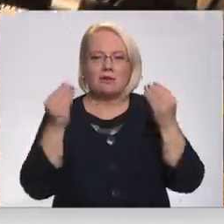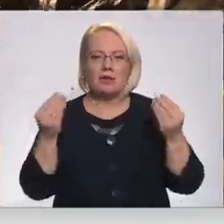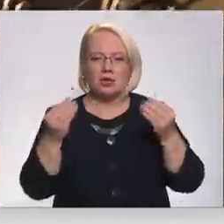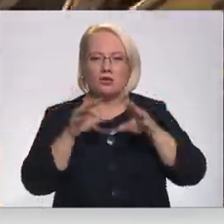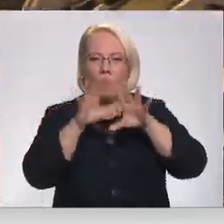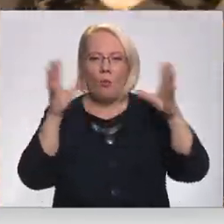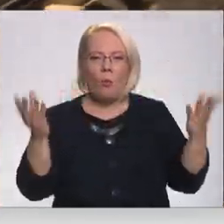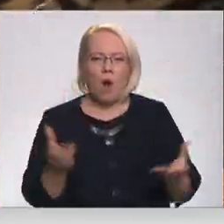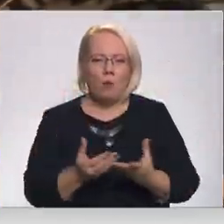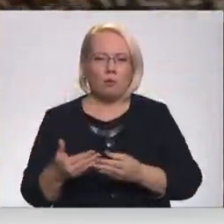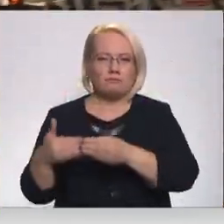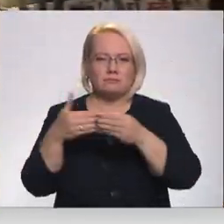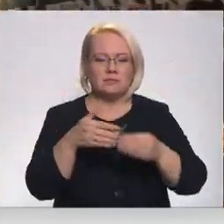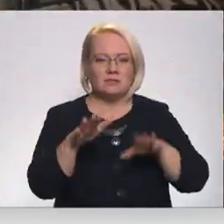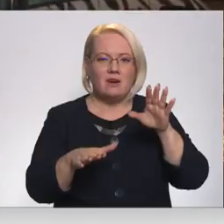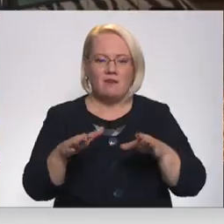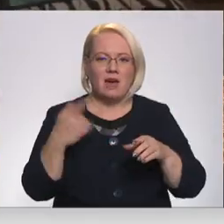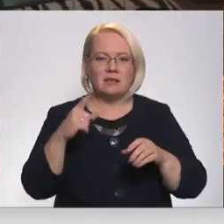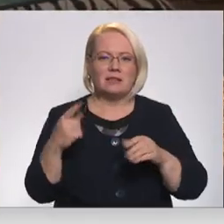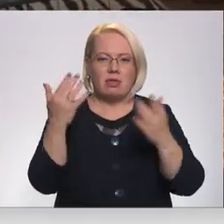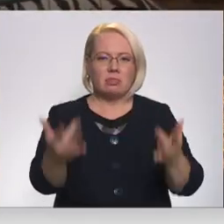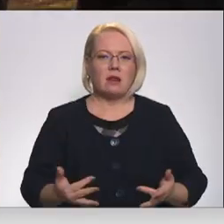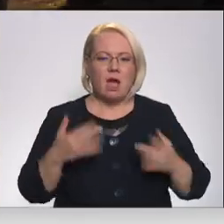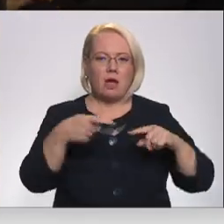nogādāt uz svariem, bija jāņem talkā traktors. Spēks.